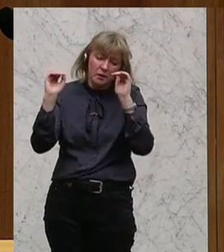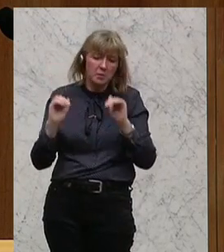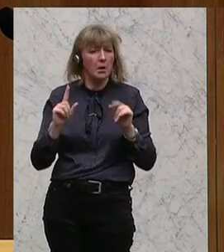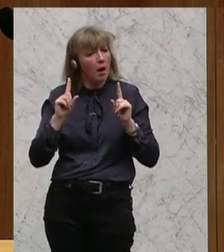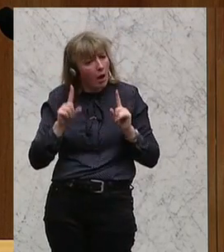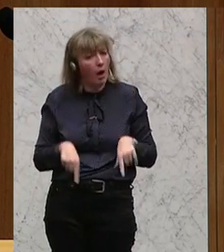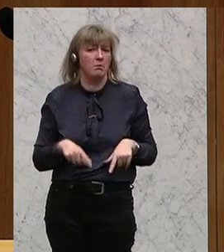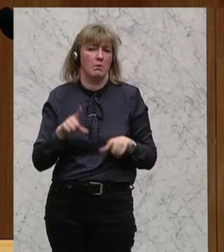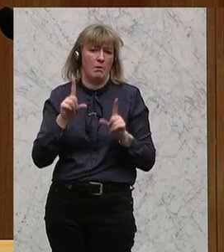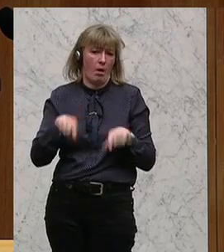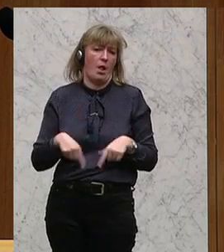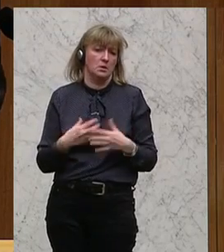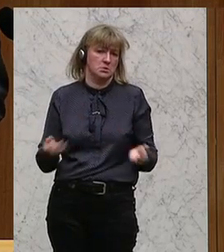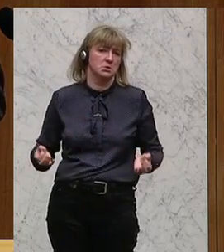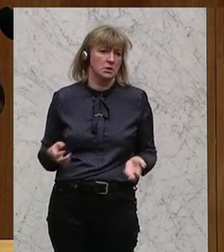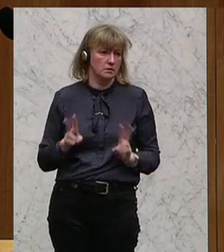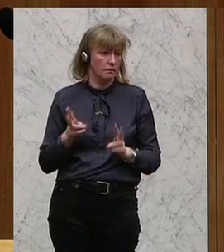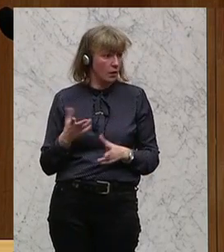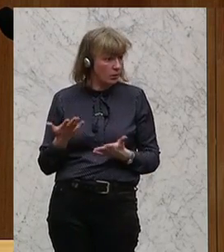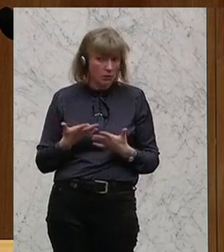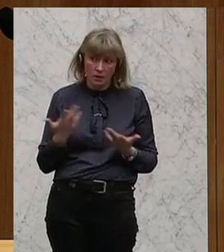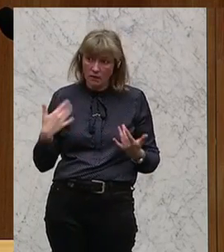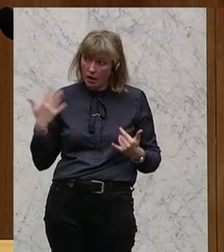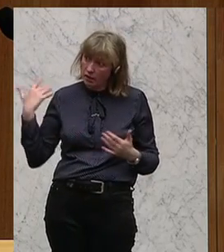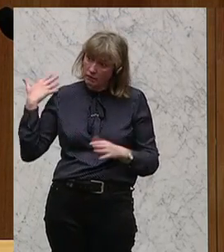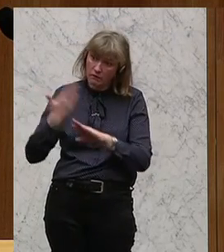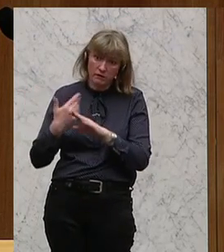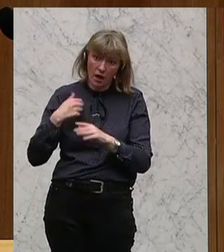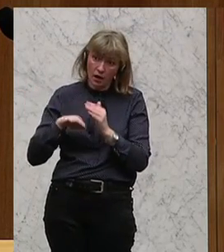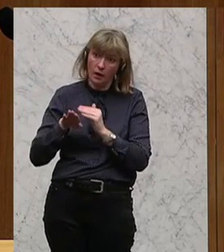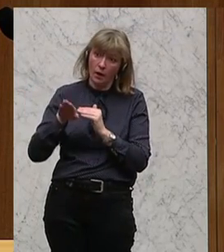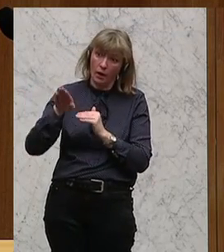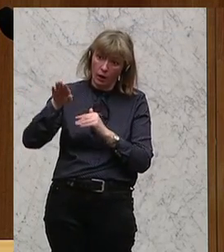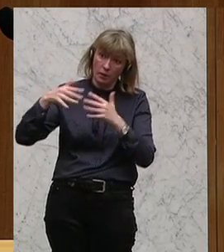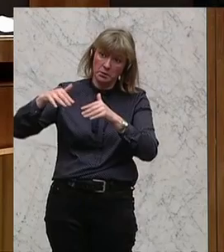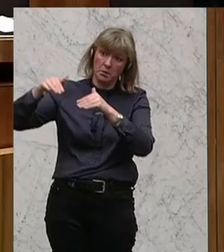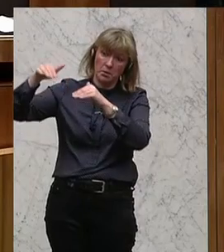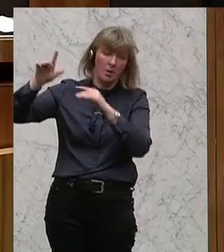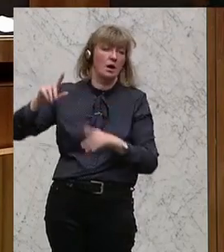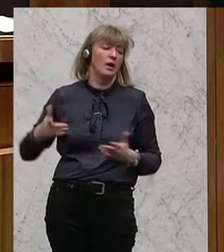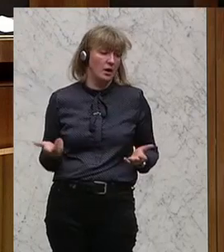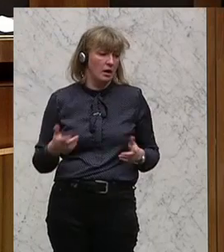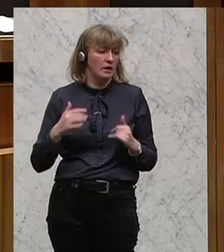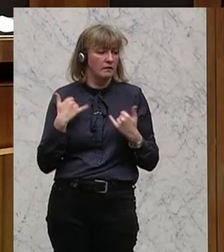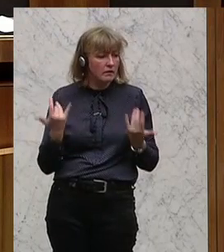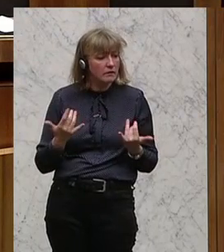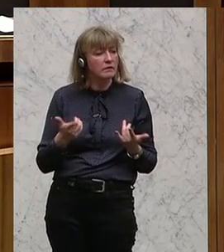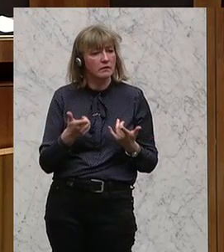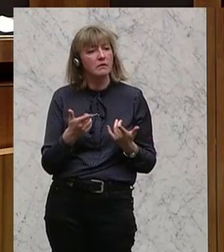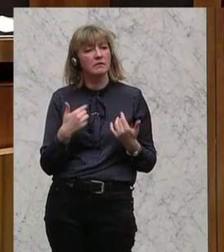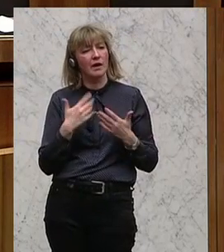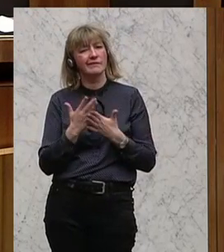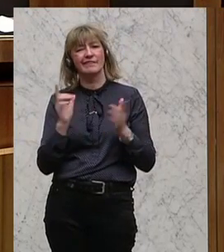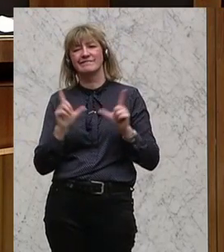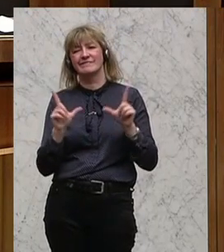sagen, aber immerhin, denn es ist ja viel zu lange nach oben gegangen. Aber wir haben das überall gelesen, Sie haben sich auch ein wenig medial dafür